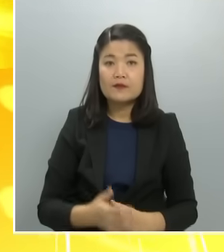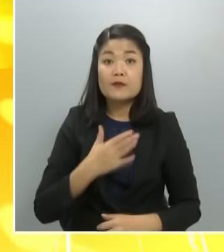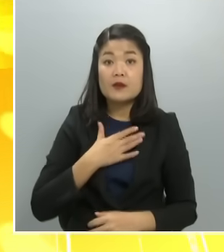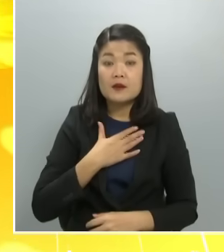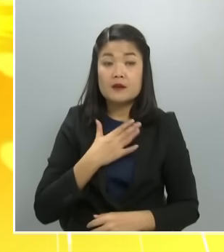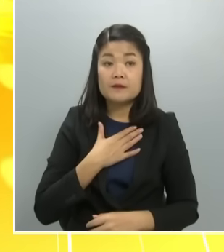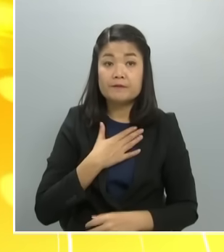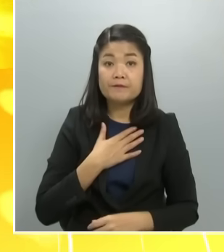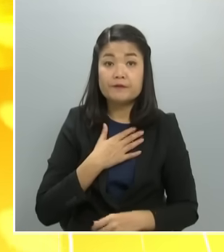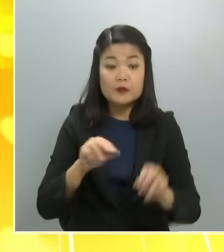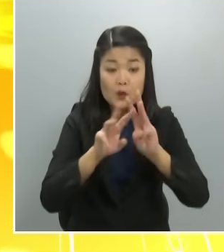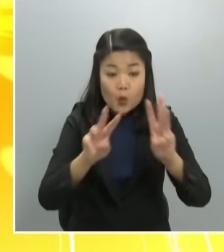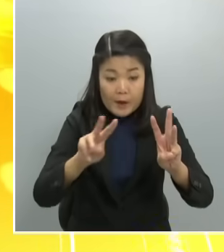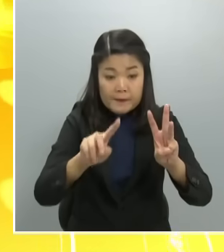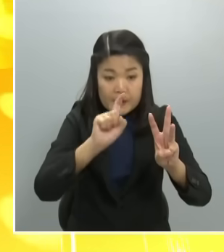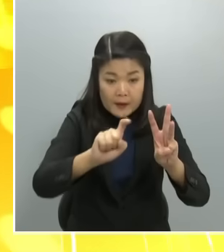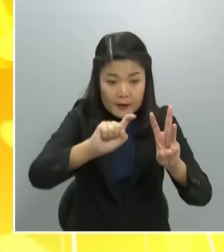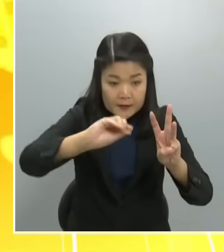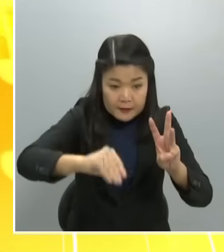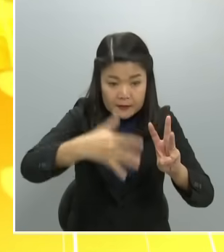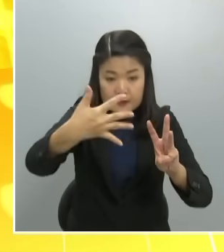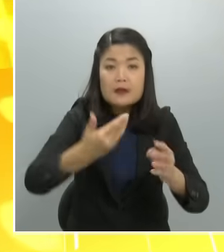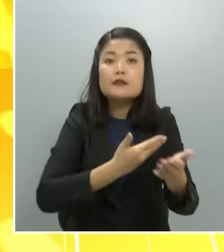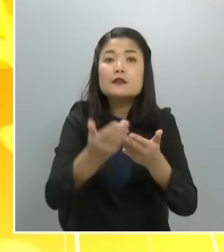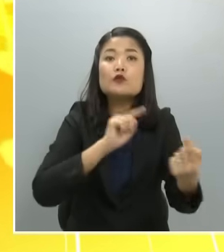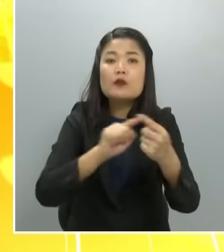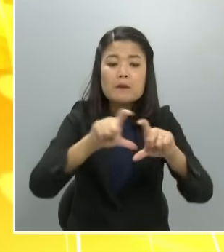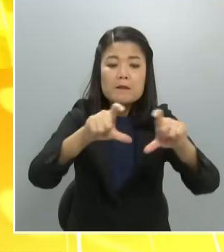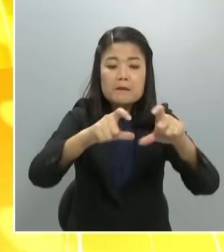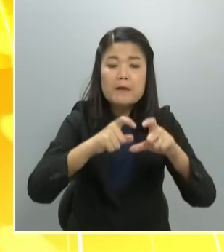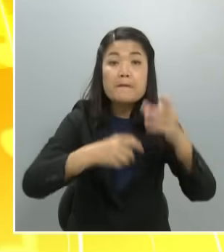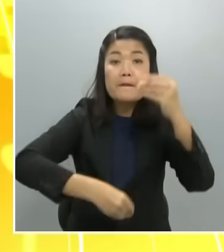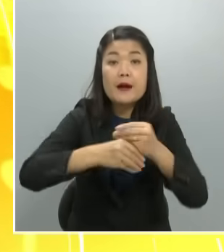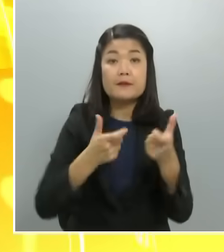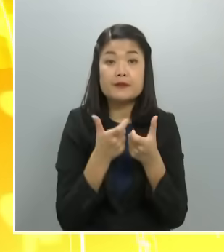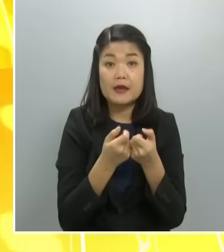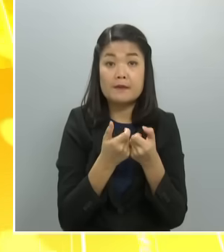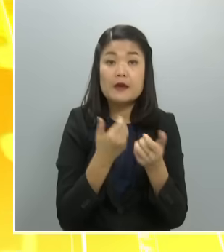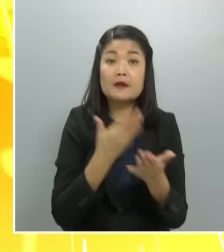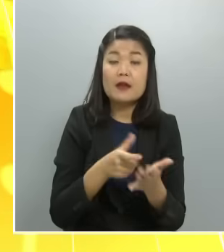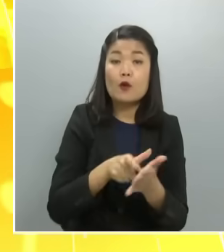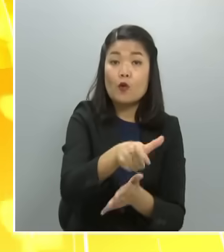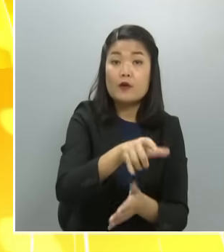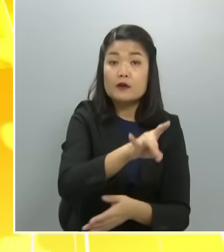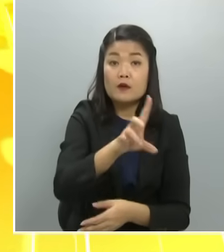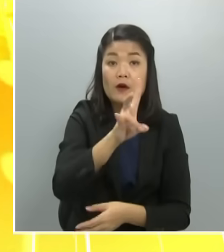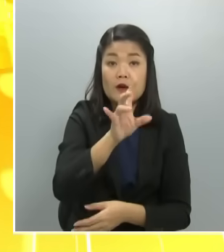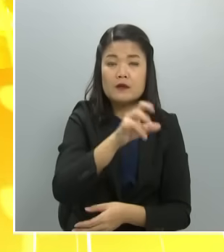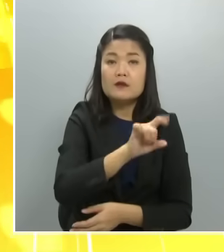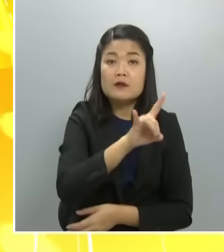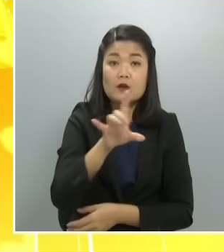หาเว็บซื้อเติมเกมใน RV นะครับแล้วพอโอนไป197บาทเขาบอกว่าคือตอนนี้ระบบมันติดอยู่